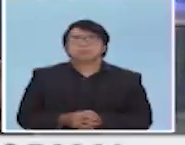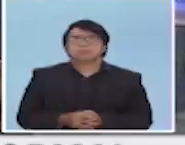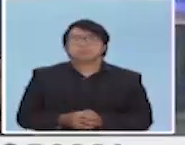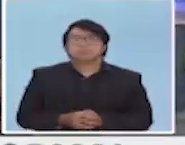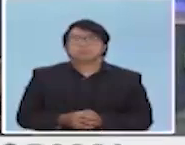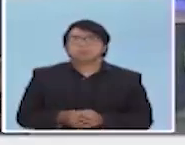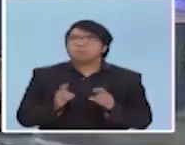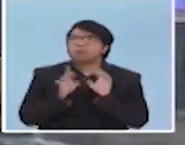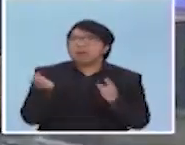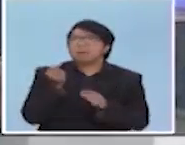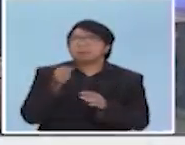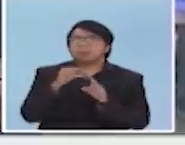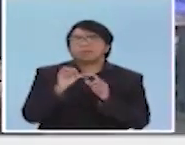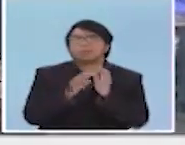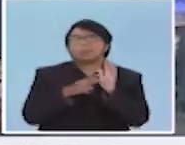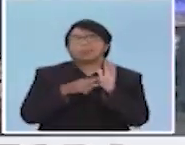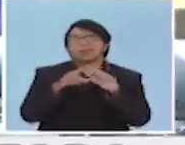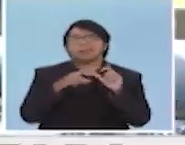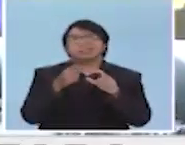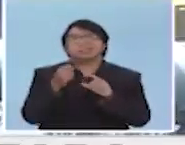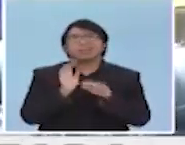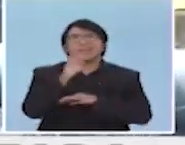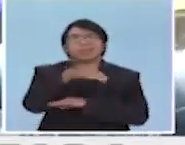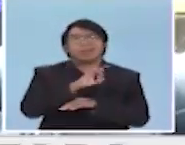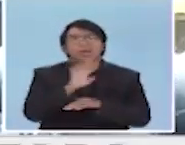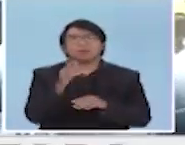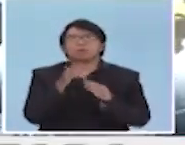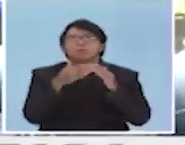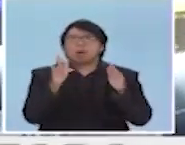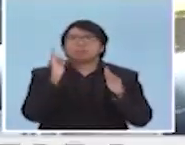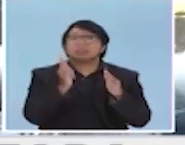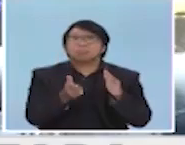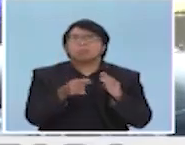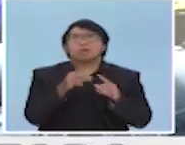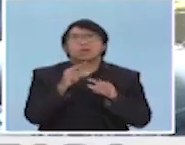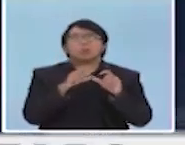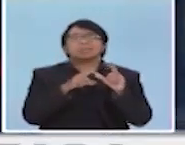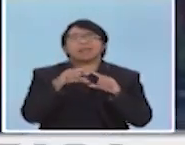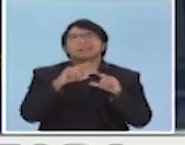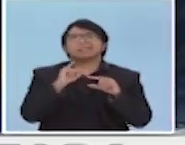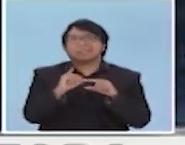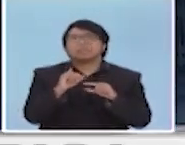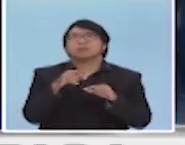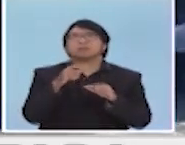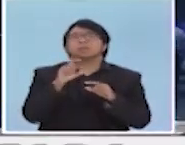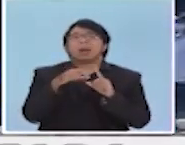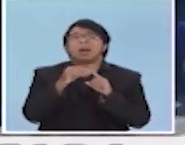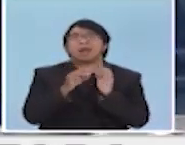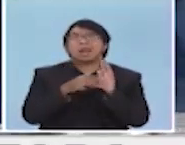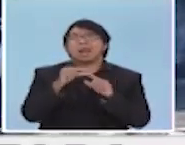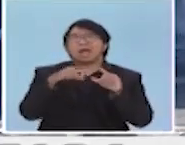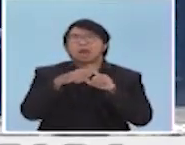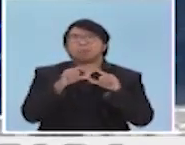Berbeda dengan Pasar Perumnas Klender yang masih tetap buka, di Pasar Rawasari Cempaka Putih, Jakarta Pusat justru ditutup